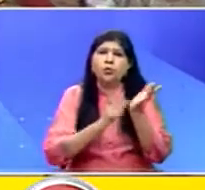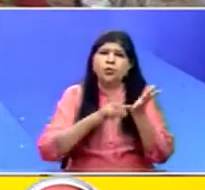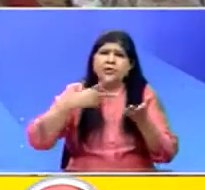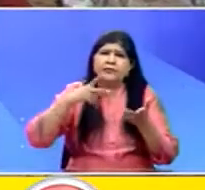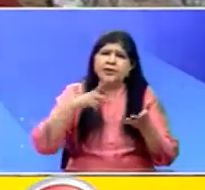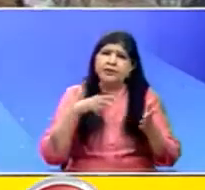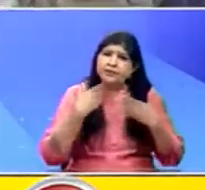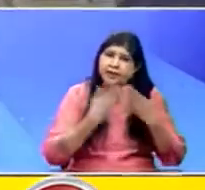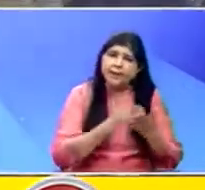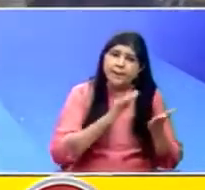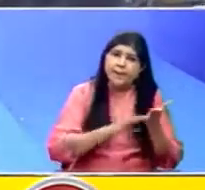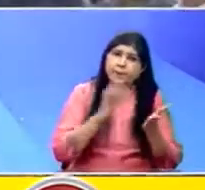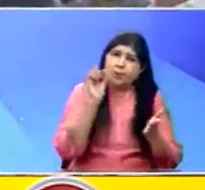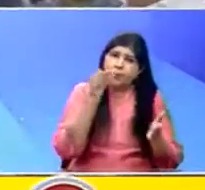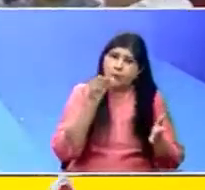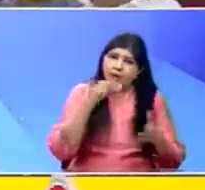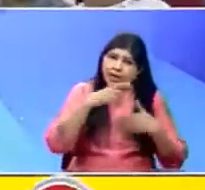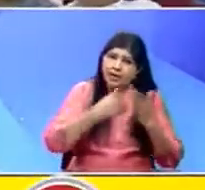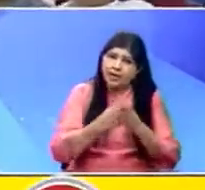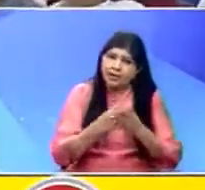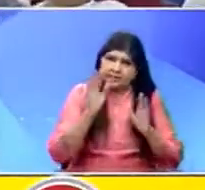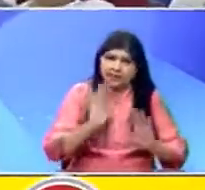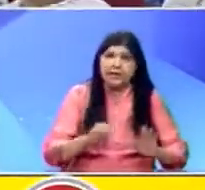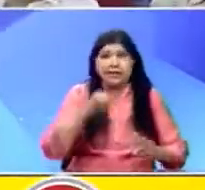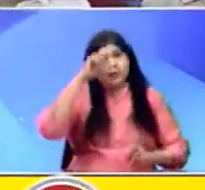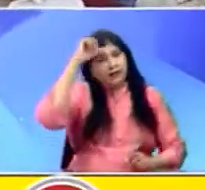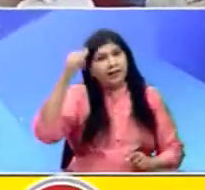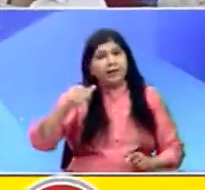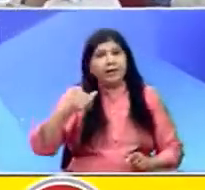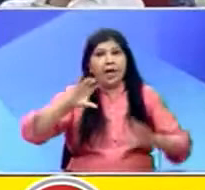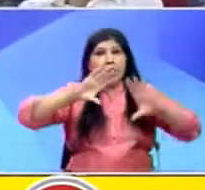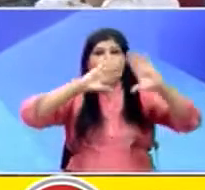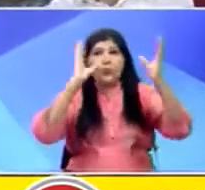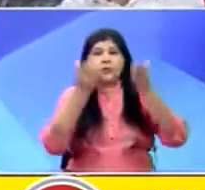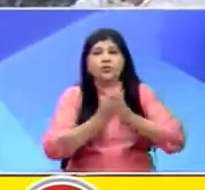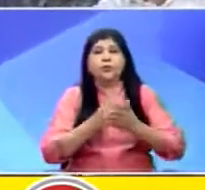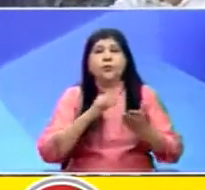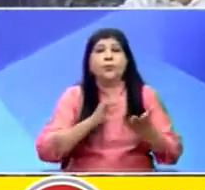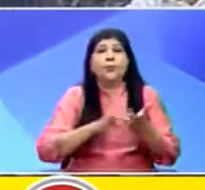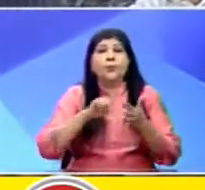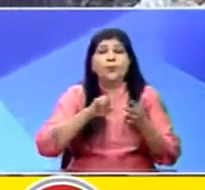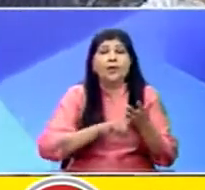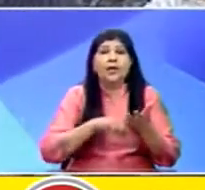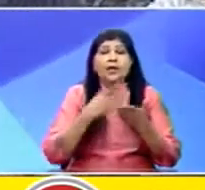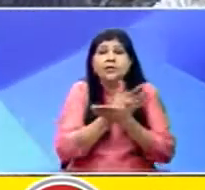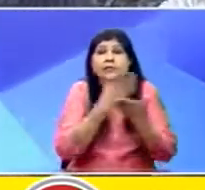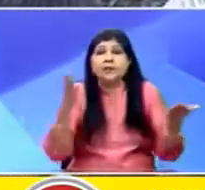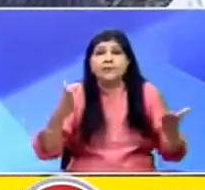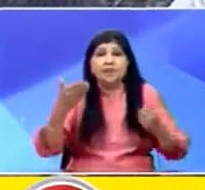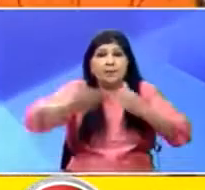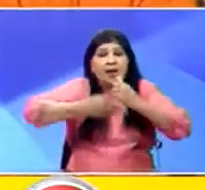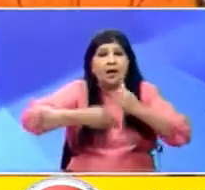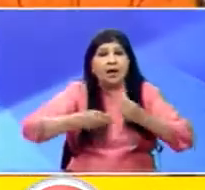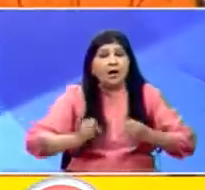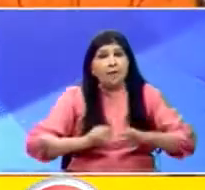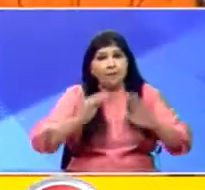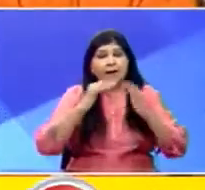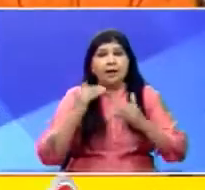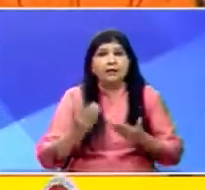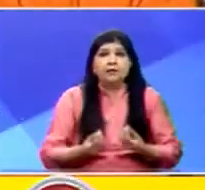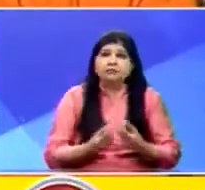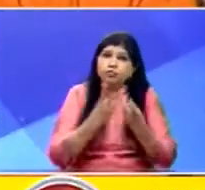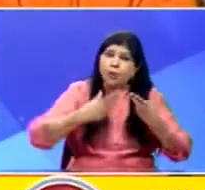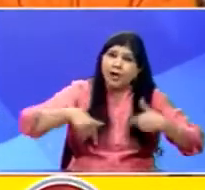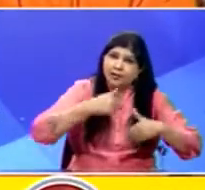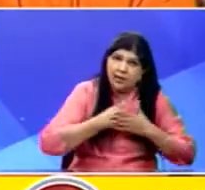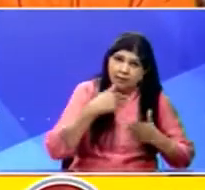सब मिलेट्स ही तो है। भारत विश्व में मिलेट्स का सबसे बड़ा उत्पादक देश है।